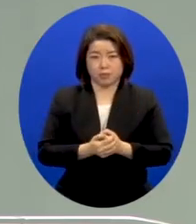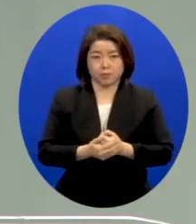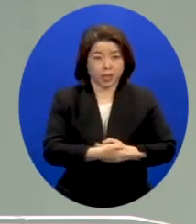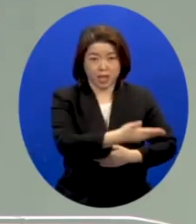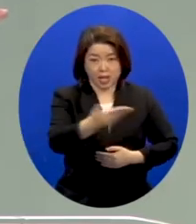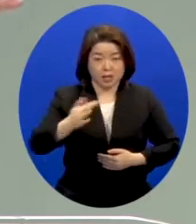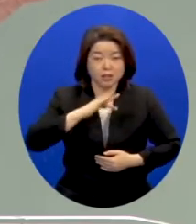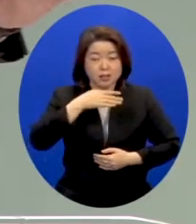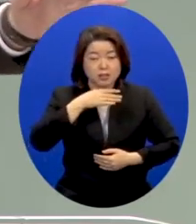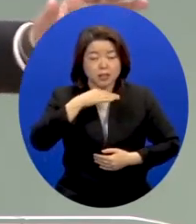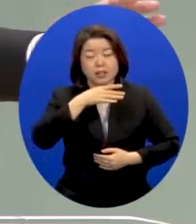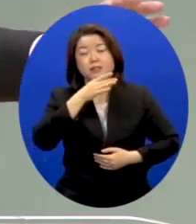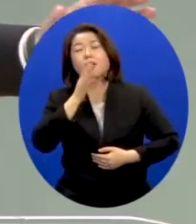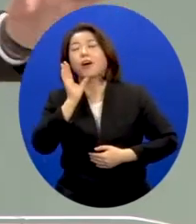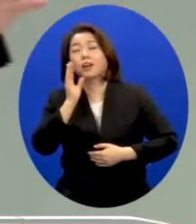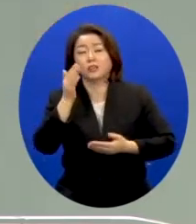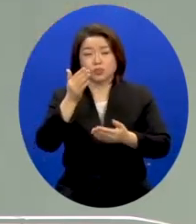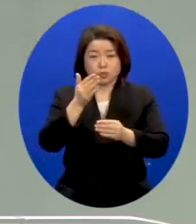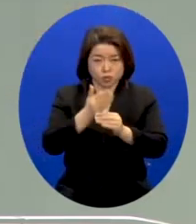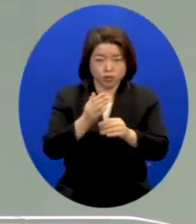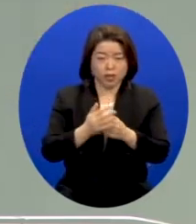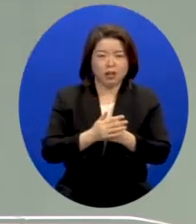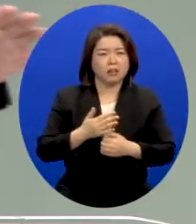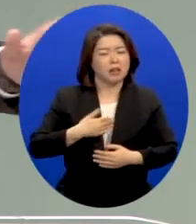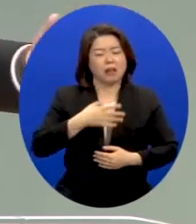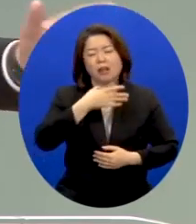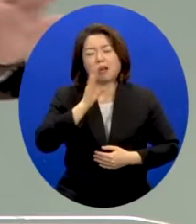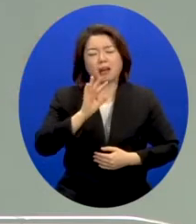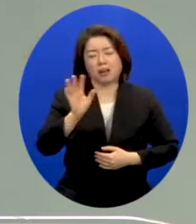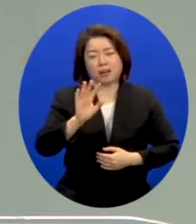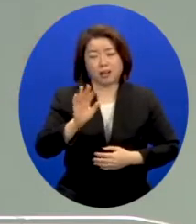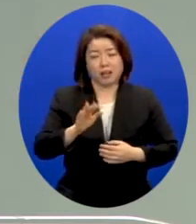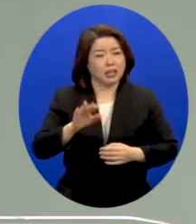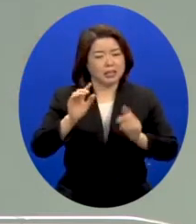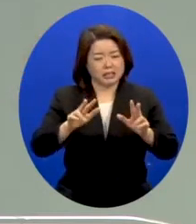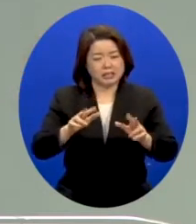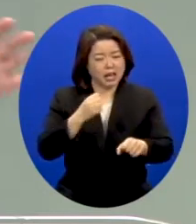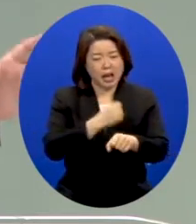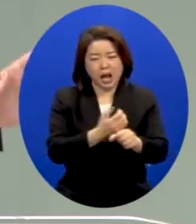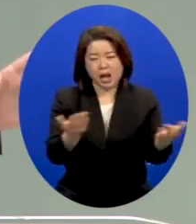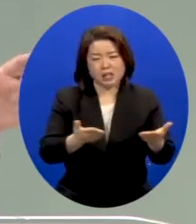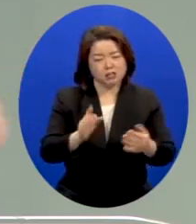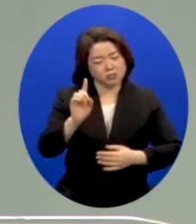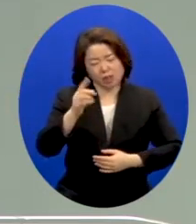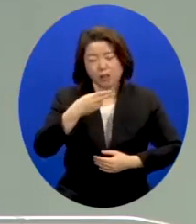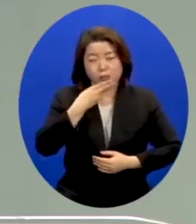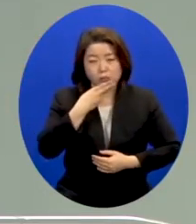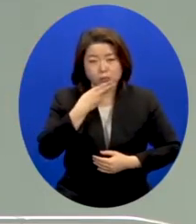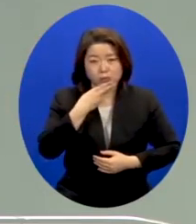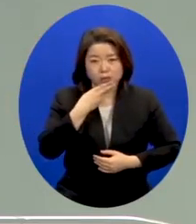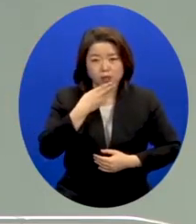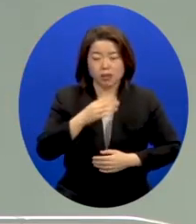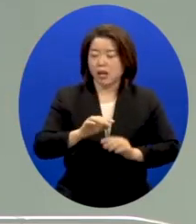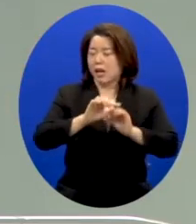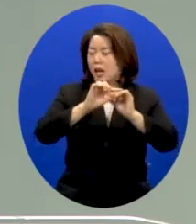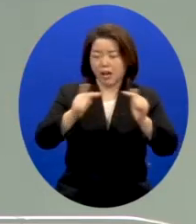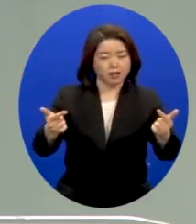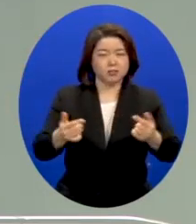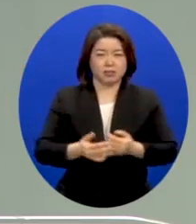드신 분 중에 아오 이제는 난 나이가 너무 많이 들어서 이젠 할 것도 아무것도 없어 아닙니다